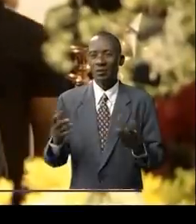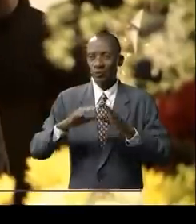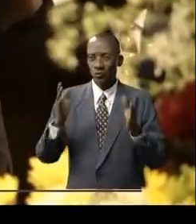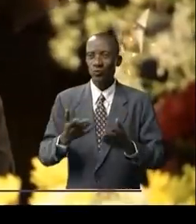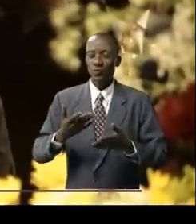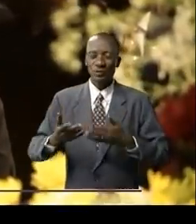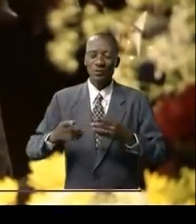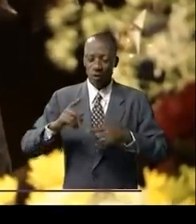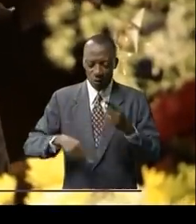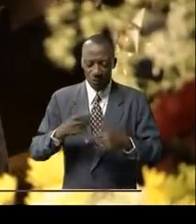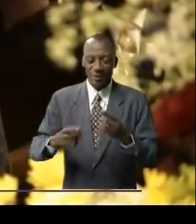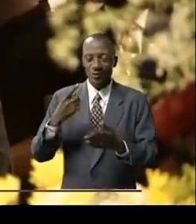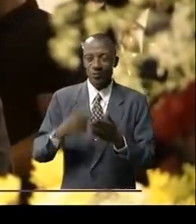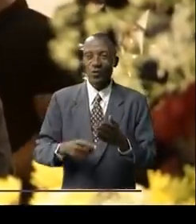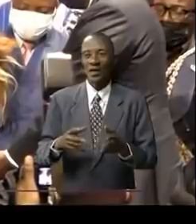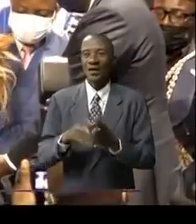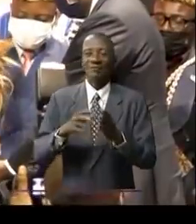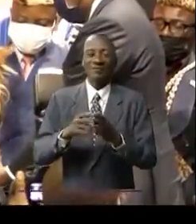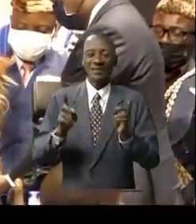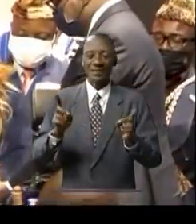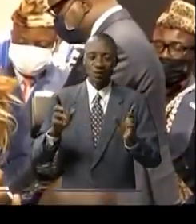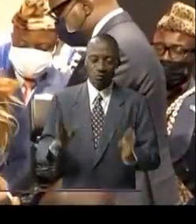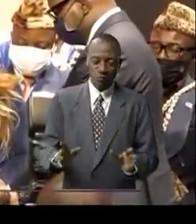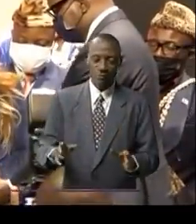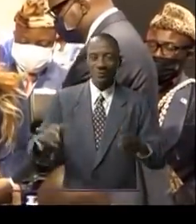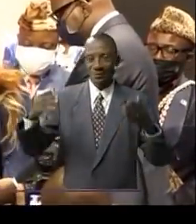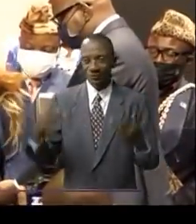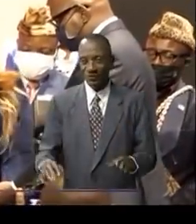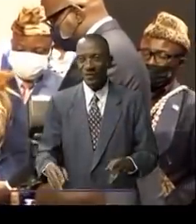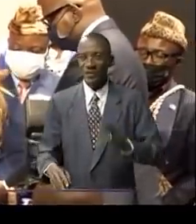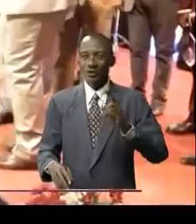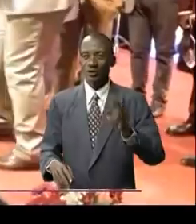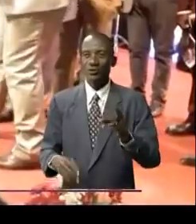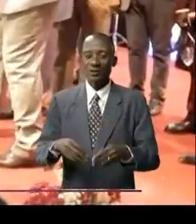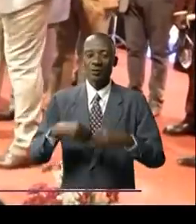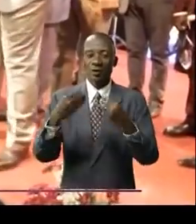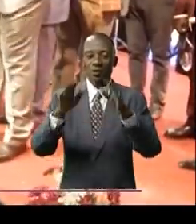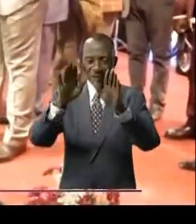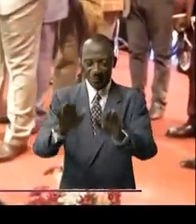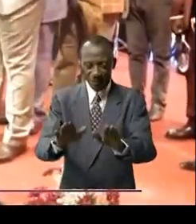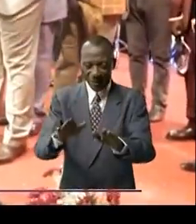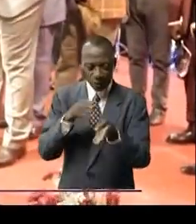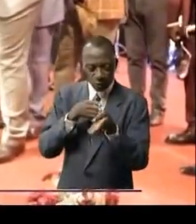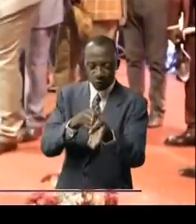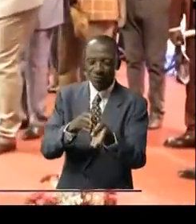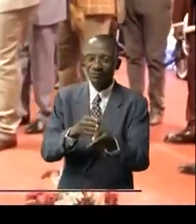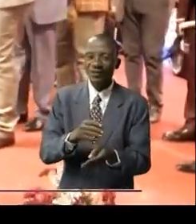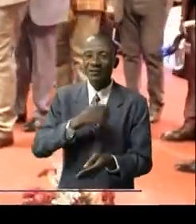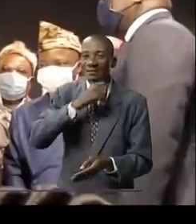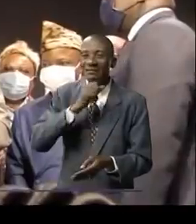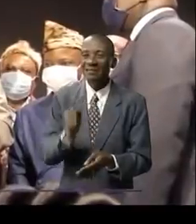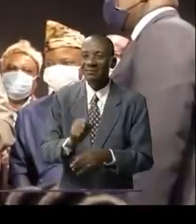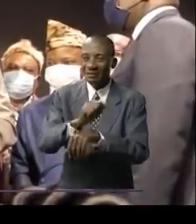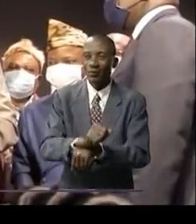filles du Grand Katanga. Suivi d'une bénédiction ancestrale des gardiens des traditions, bénédiction prononcée par les chefs